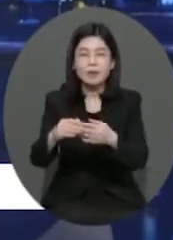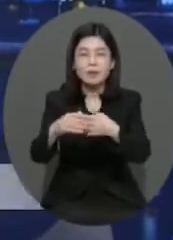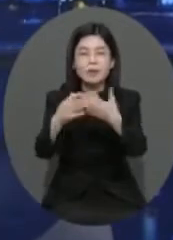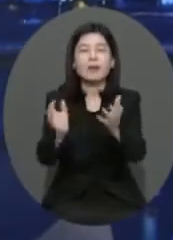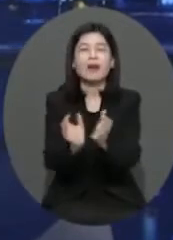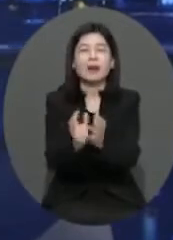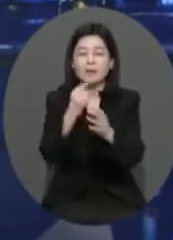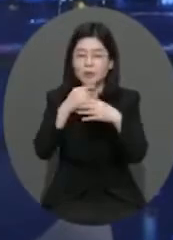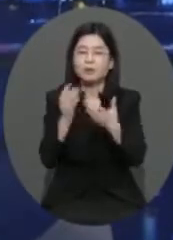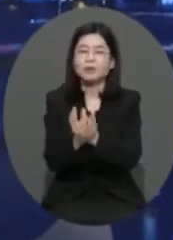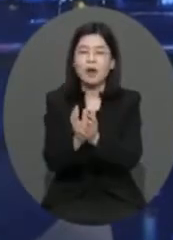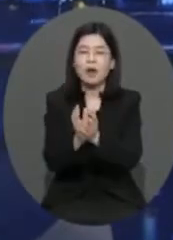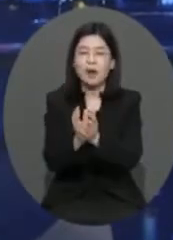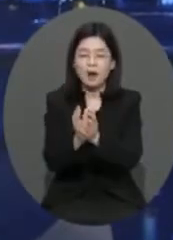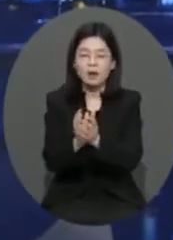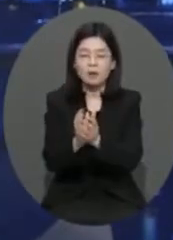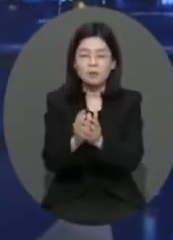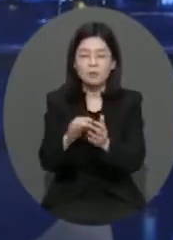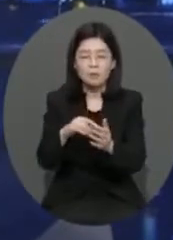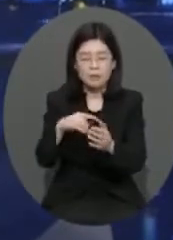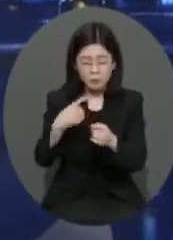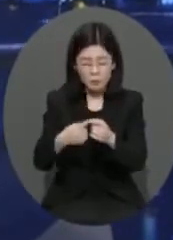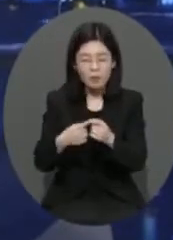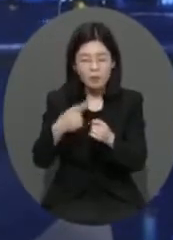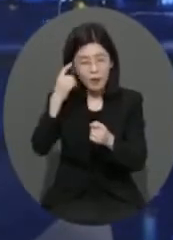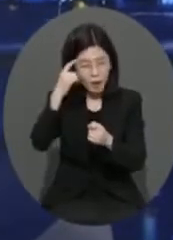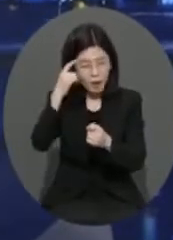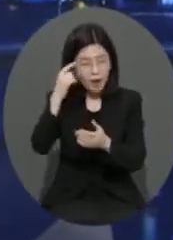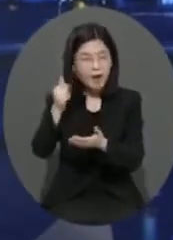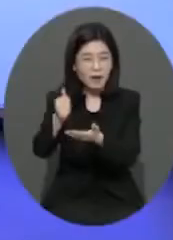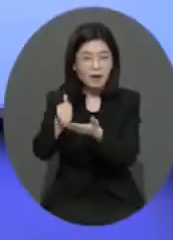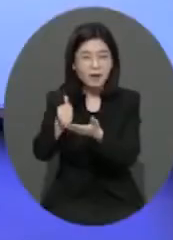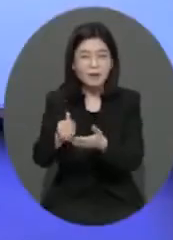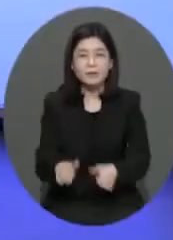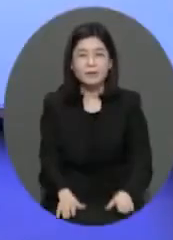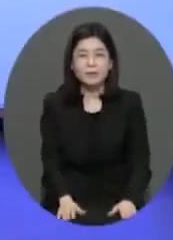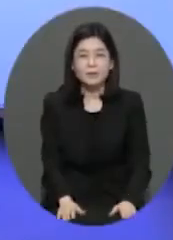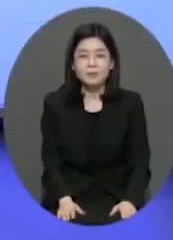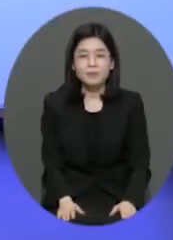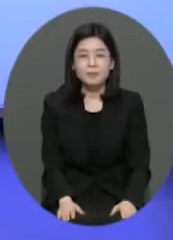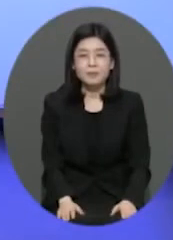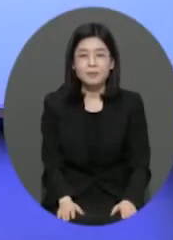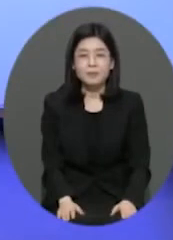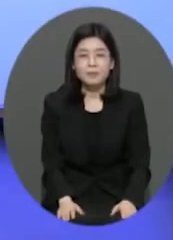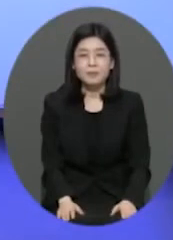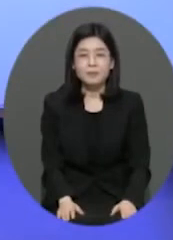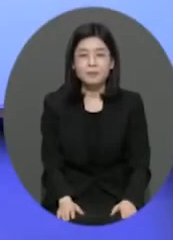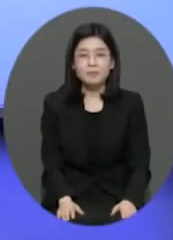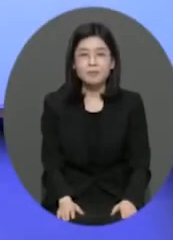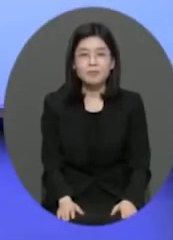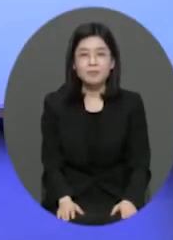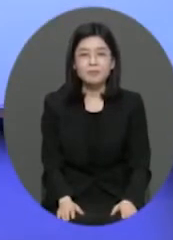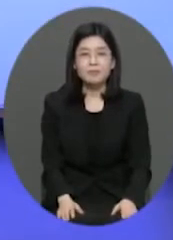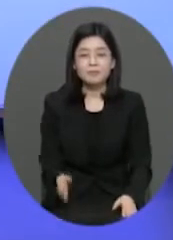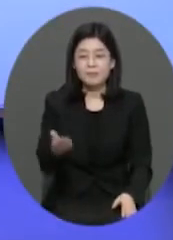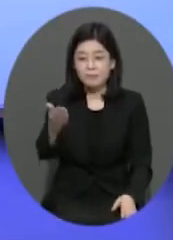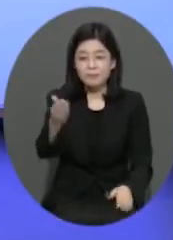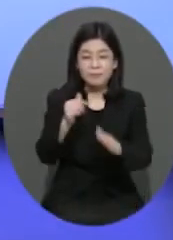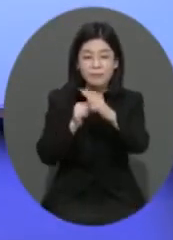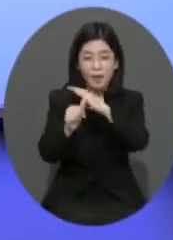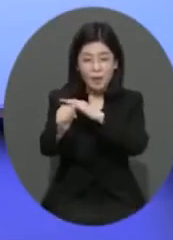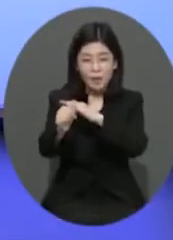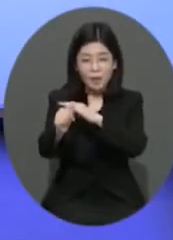이런 부분들을 좀 같이 감안하고 게시 않을까 싶습니다 알겠습니다 4 또 지금 대선 영국인 만큼 정말 원내대변인 이로써 정말 하루하루가